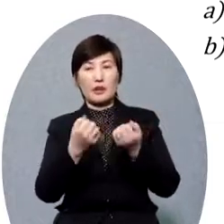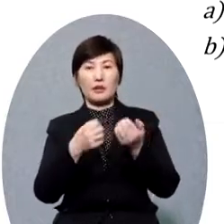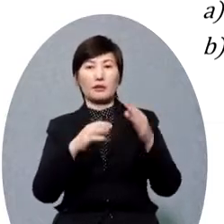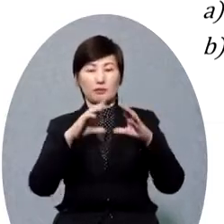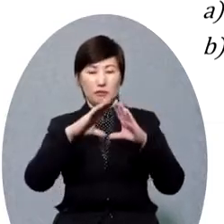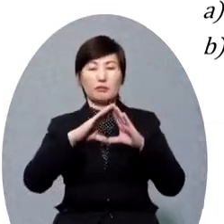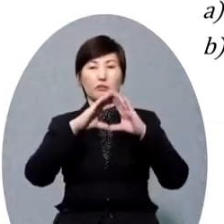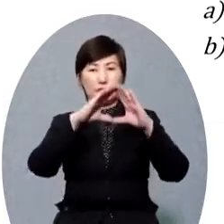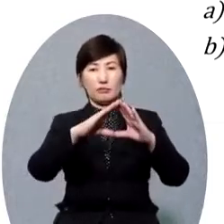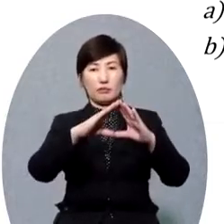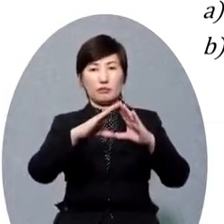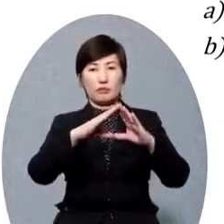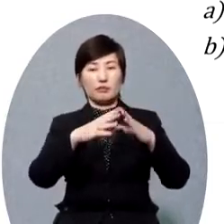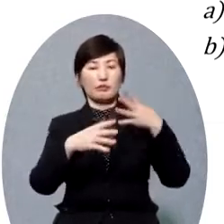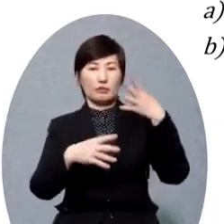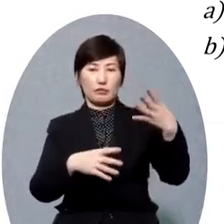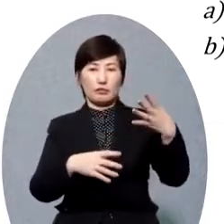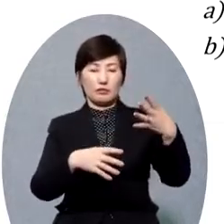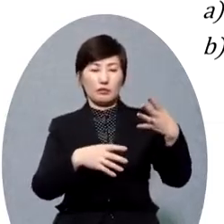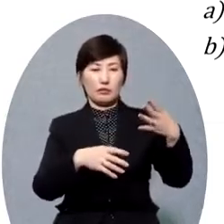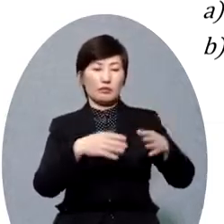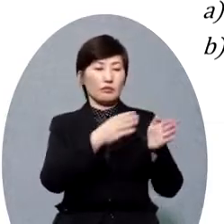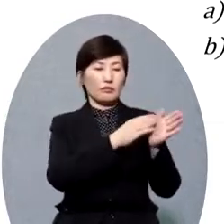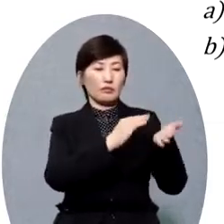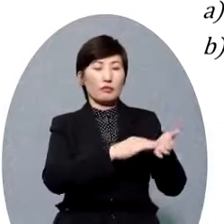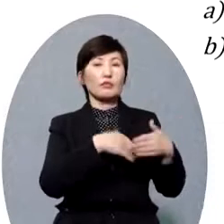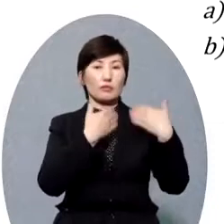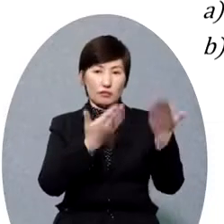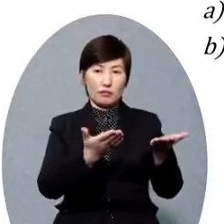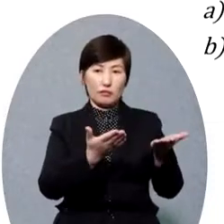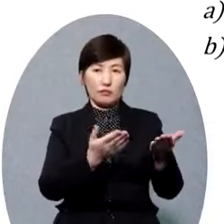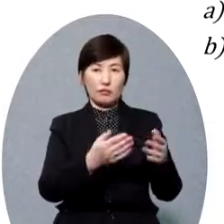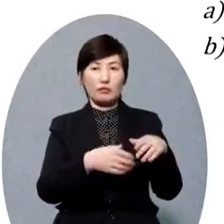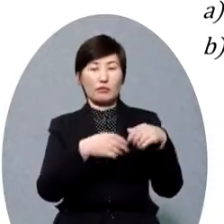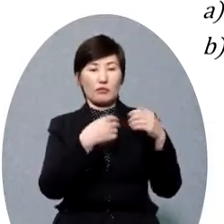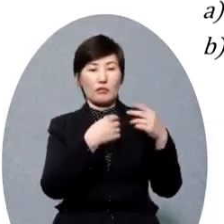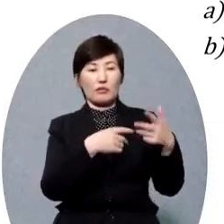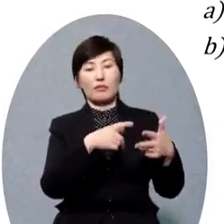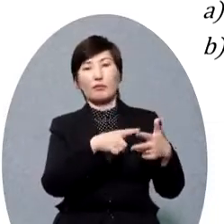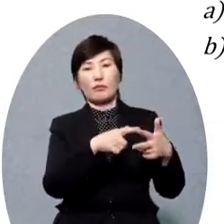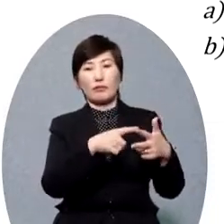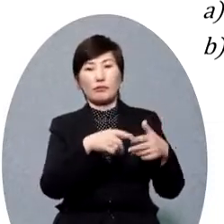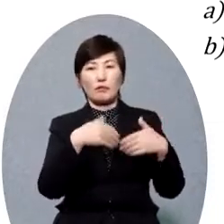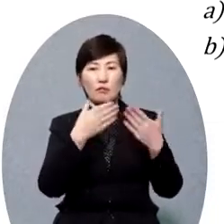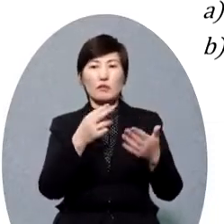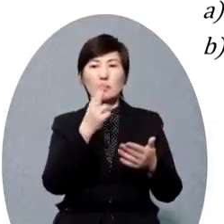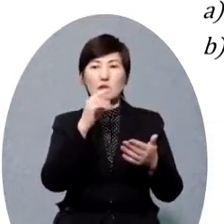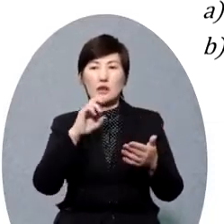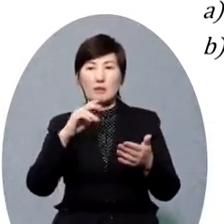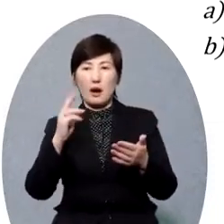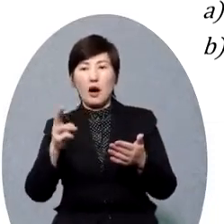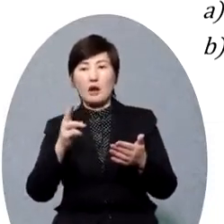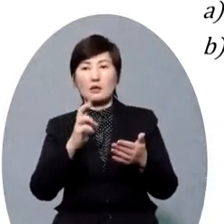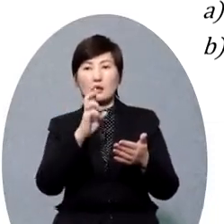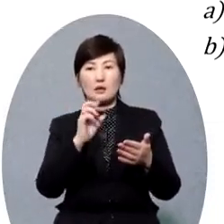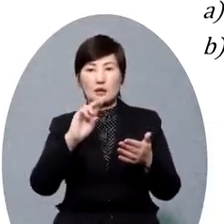ол. За гэрийн даалгаврт ийм дөрвөн тэгштгэл өгөө багш. Хоёрдугаарт нь өгсөн цэг